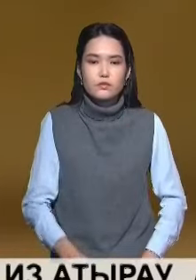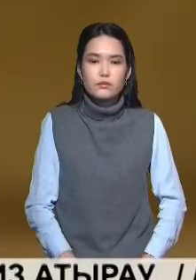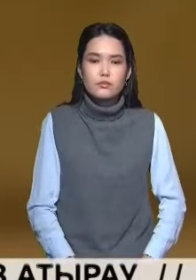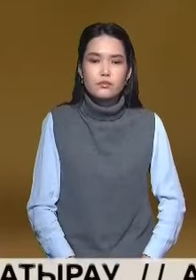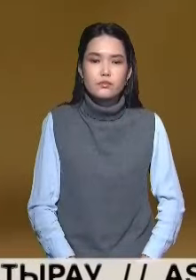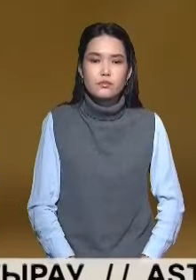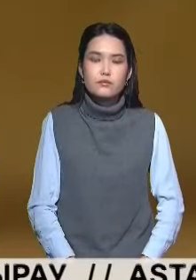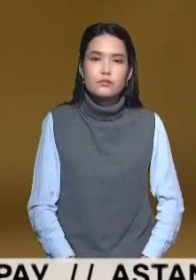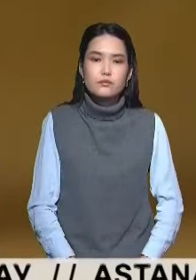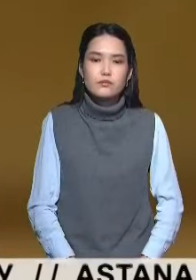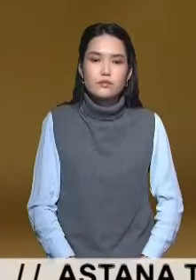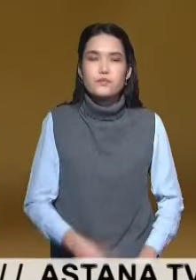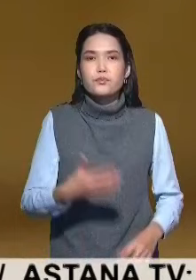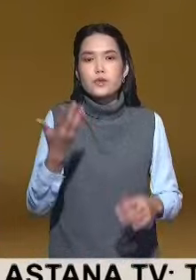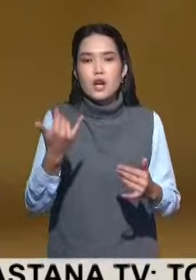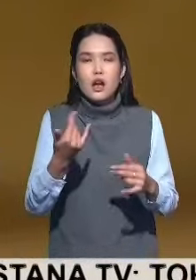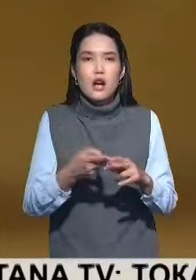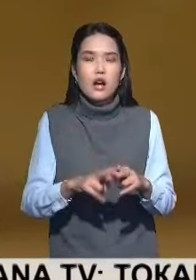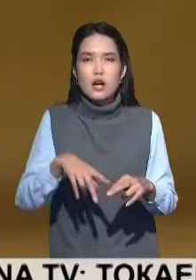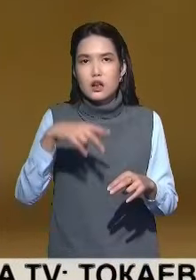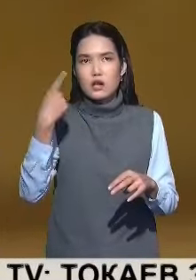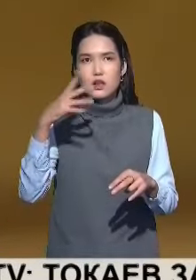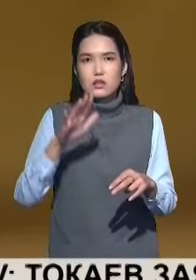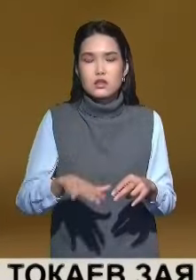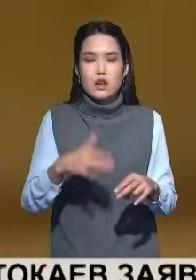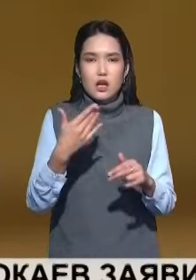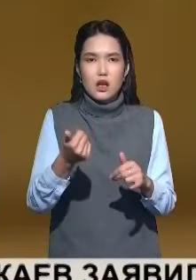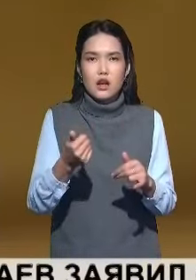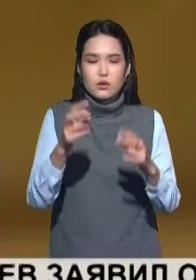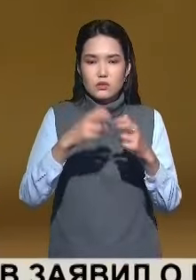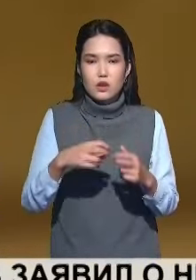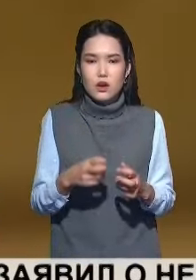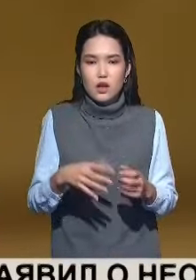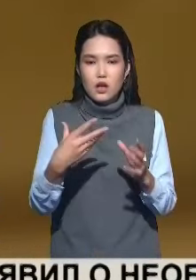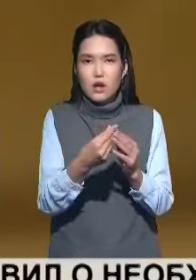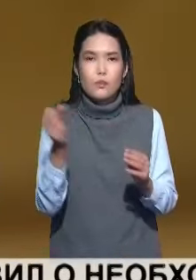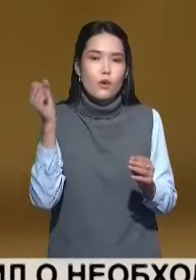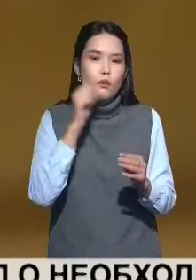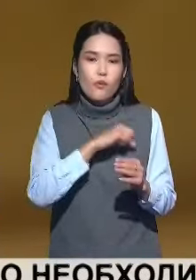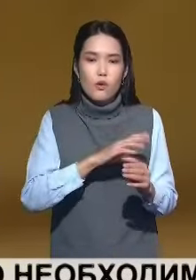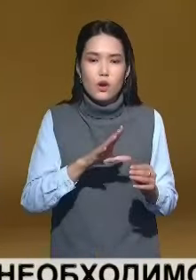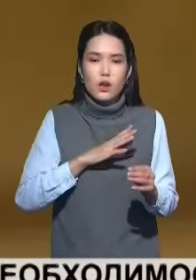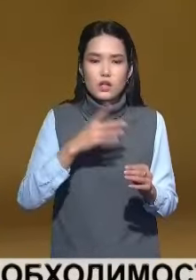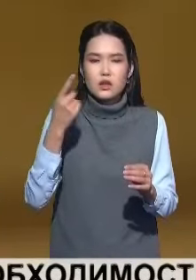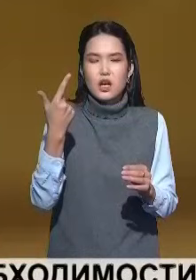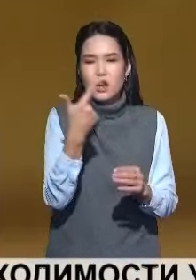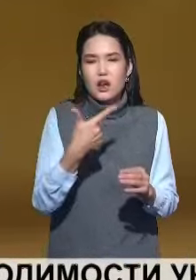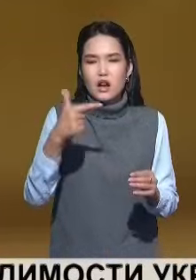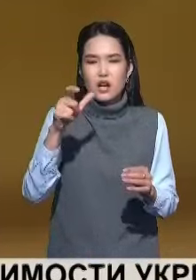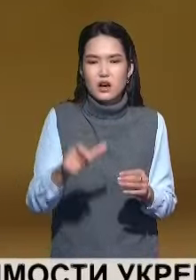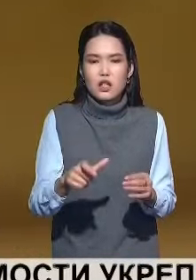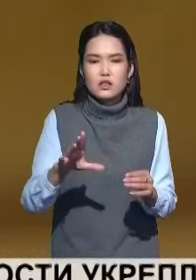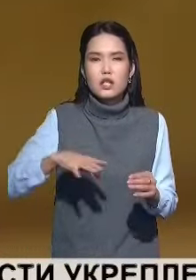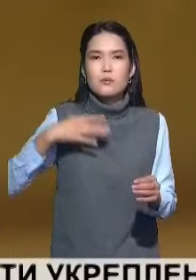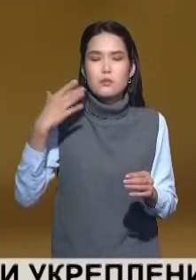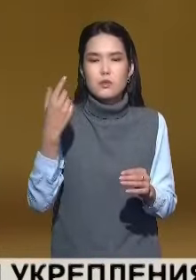сейчас находится на стадии расследования в настоящее время, потому что машина у нас числится в угоне, так как бывший